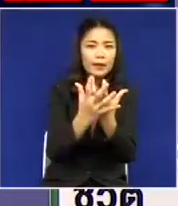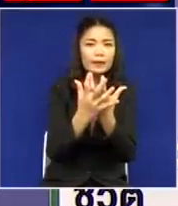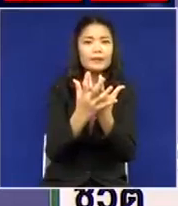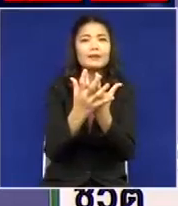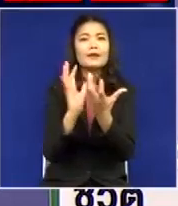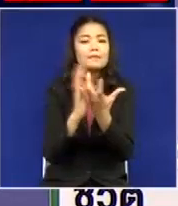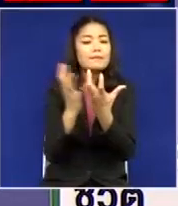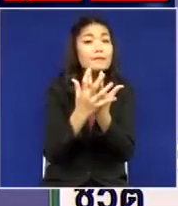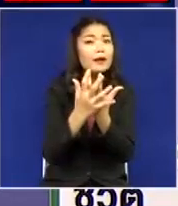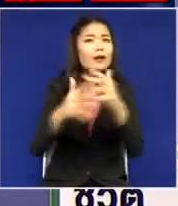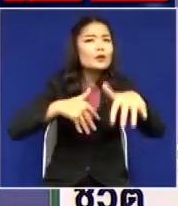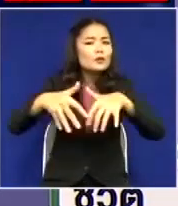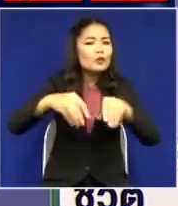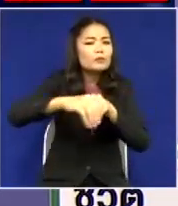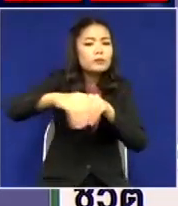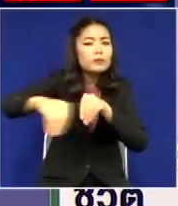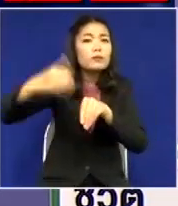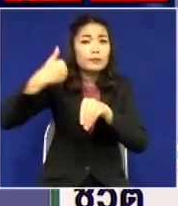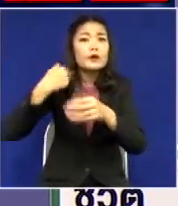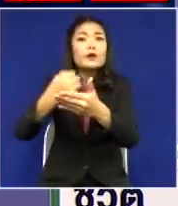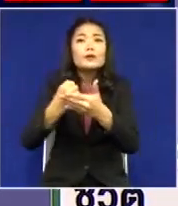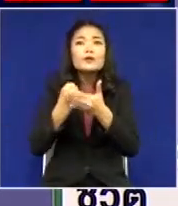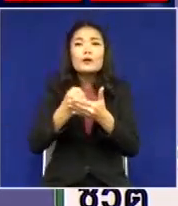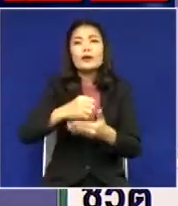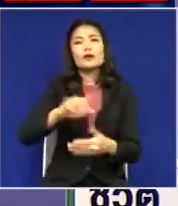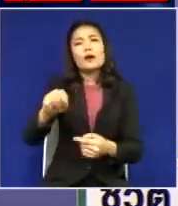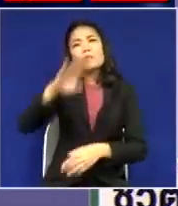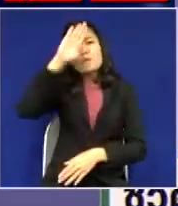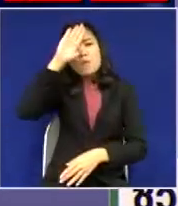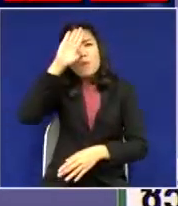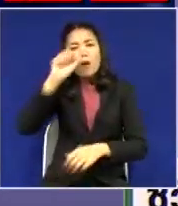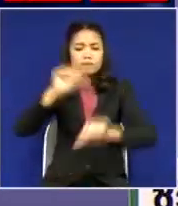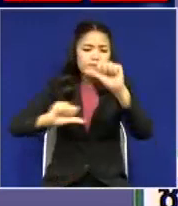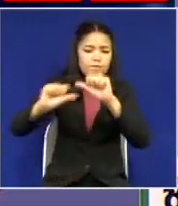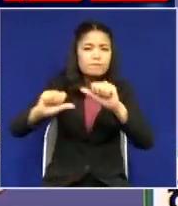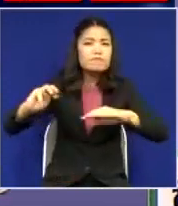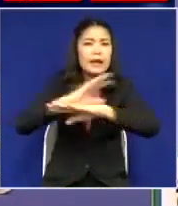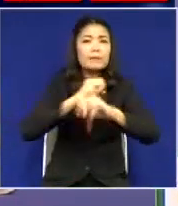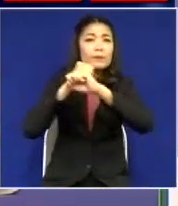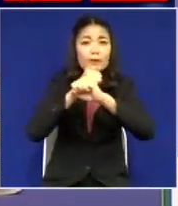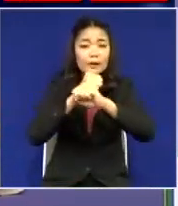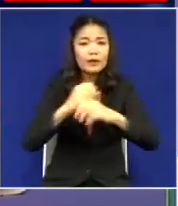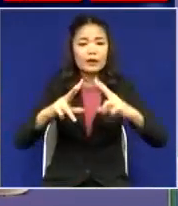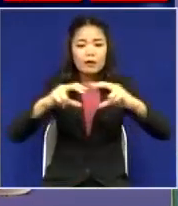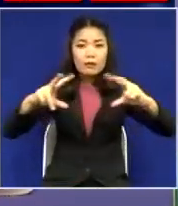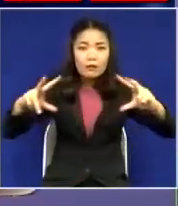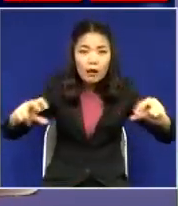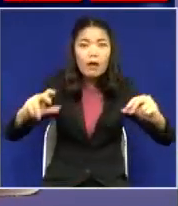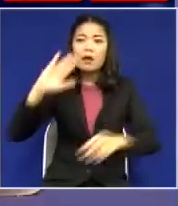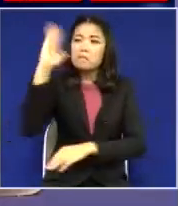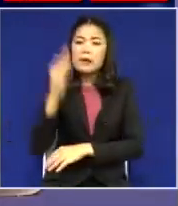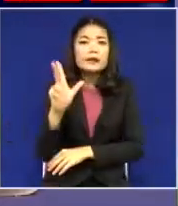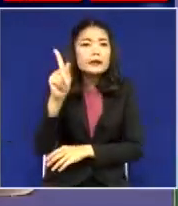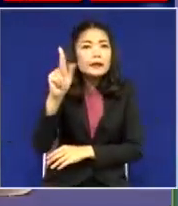ที่สามารถมีการต้านอนุมูลอิสระได้นะครับอย่างเช่นมะละคะน้าใบเหลียงนะครับกะเพรา